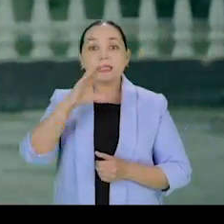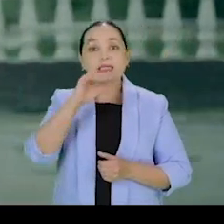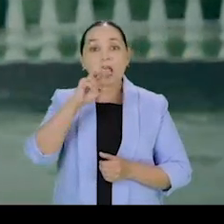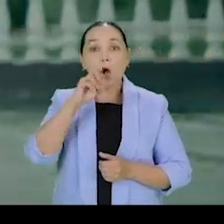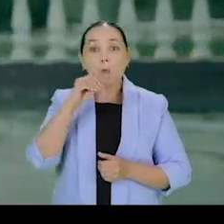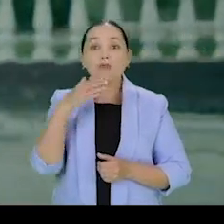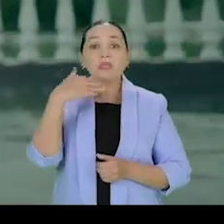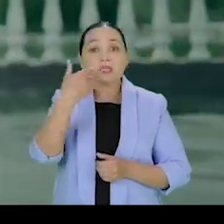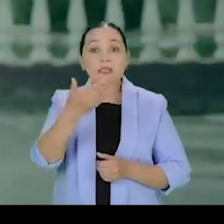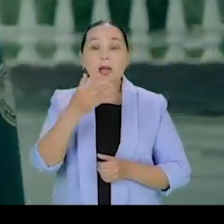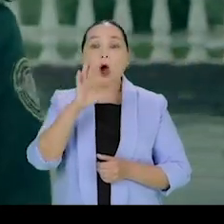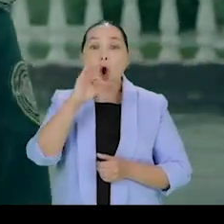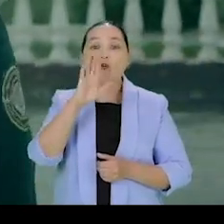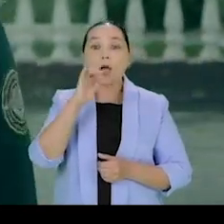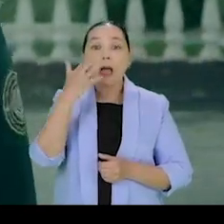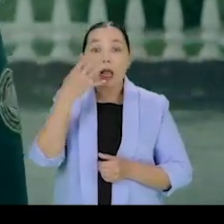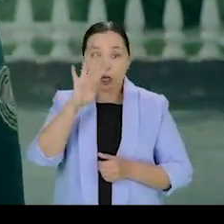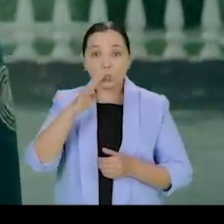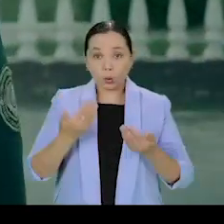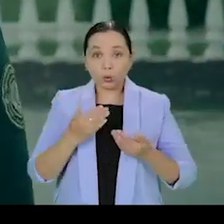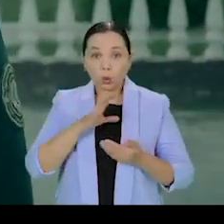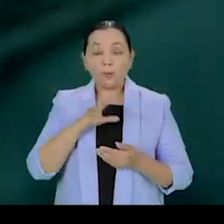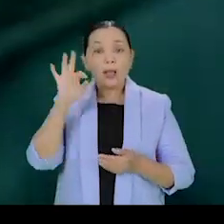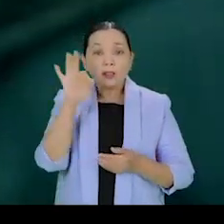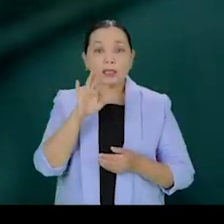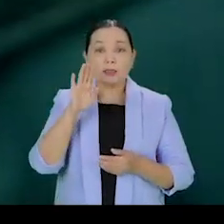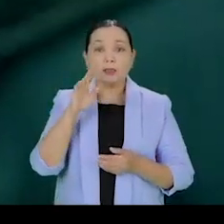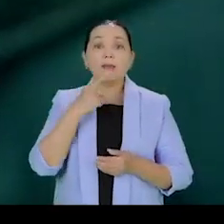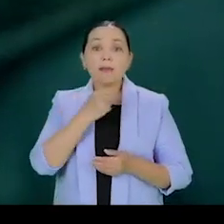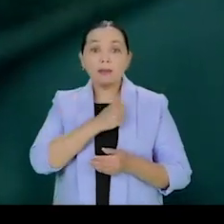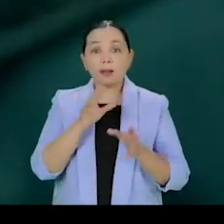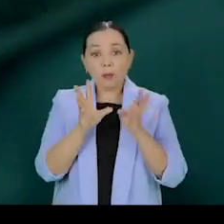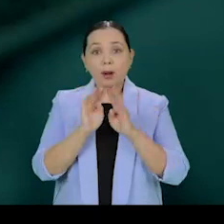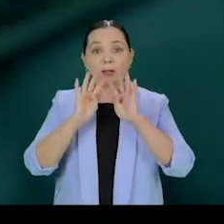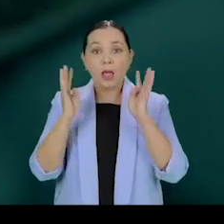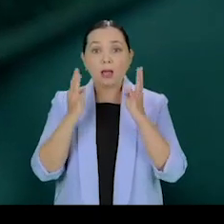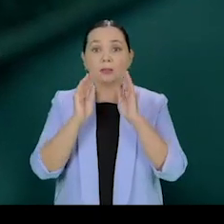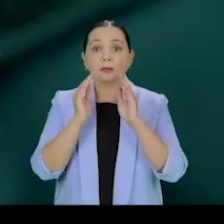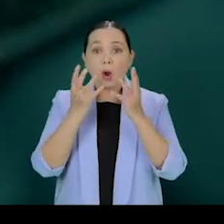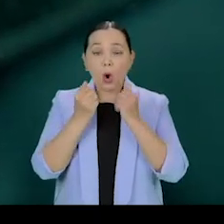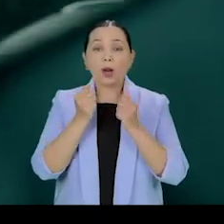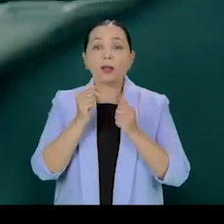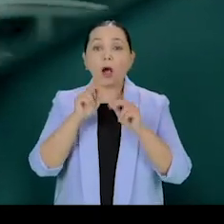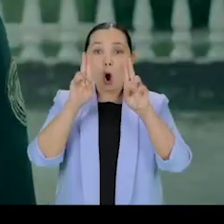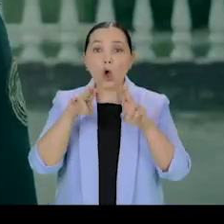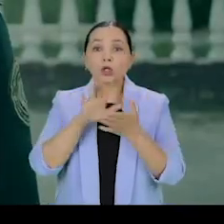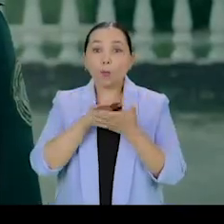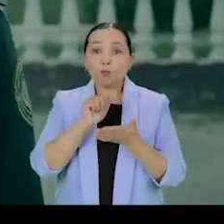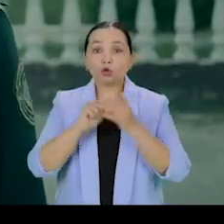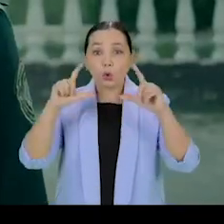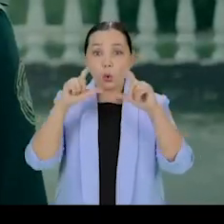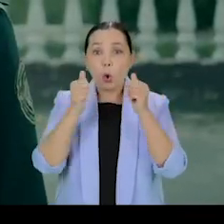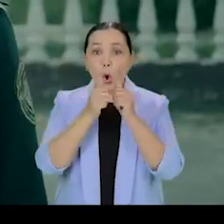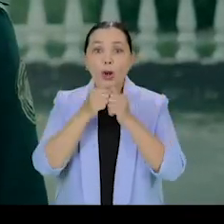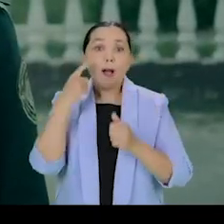Salomov, sen eshitaman? Avayxon 54 da turarmiding? Xuddi shunday. Tezda yigitlar bilan borib, nazoratga olinglar. Do'kon oldida karantin qoidalari buzilganligi